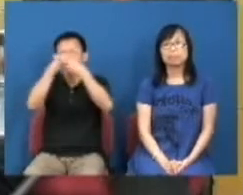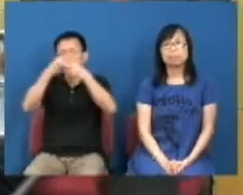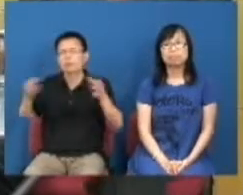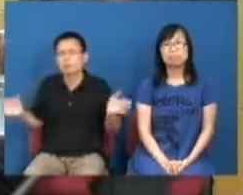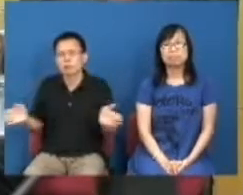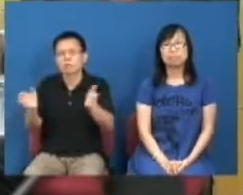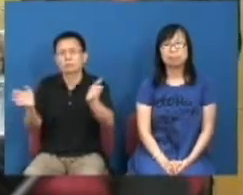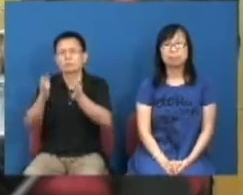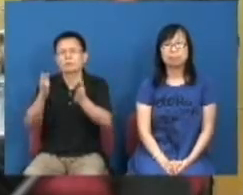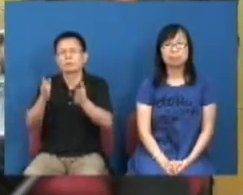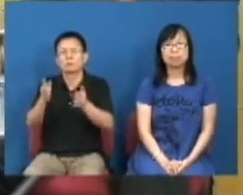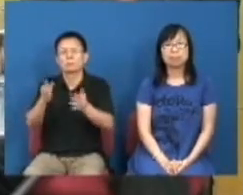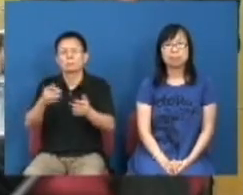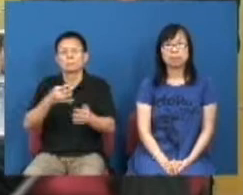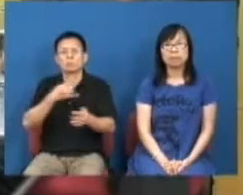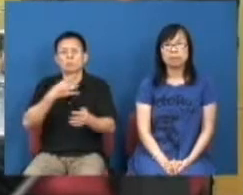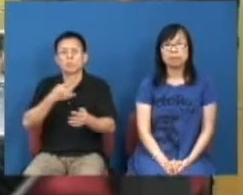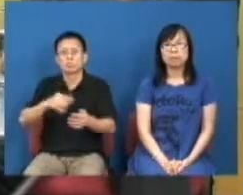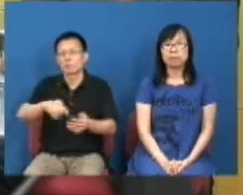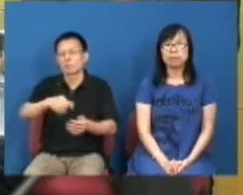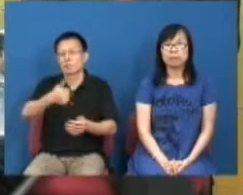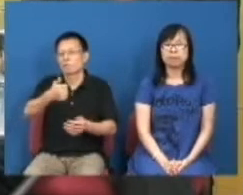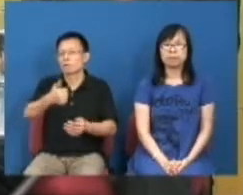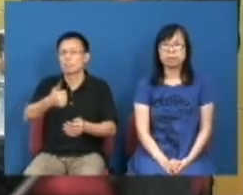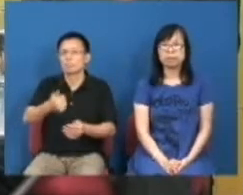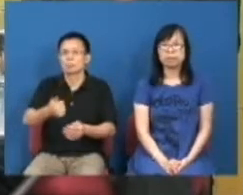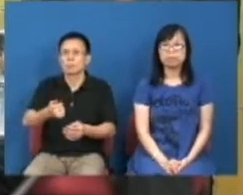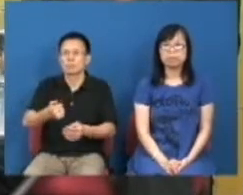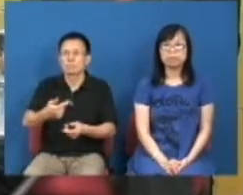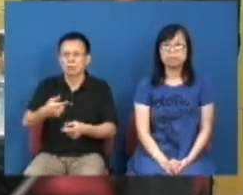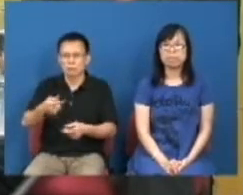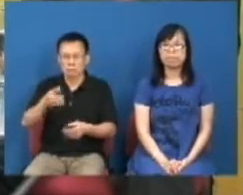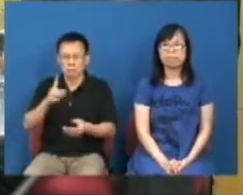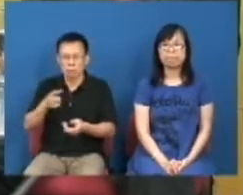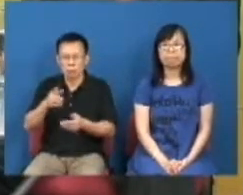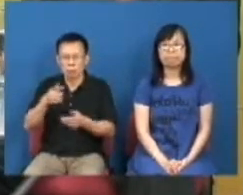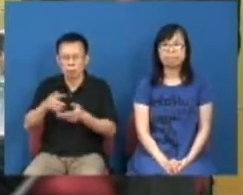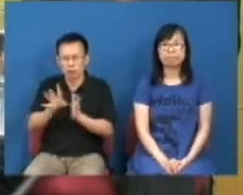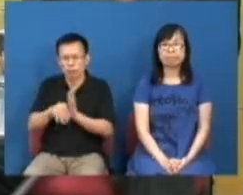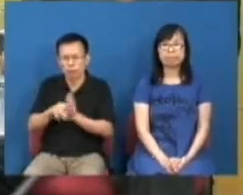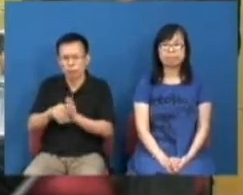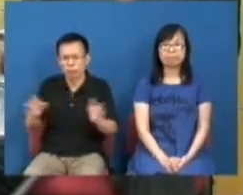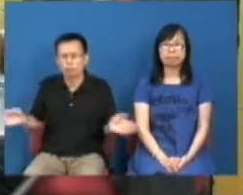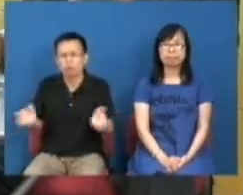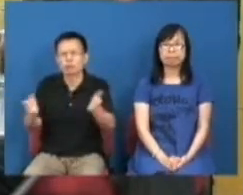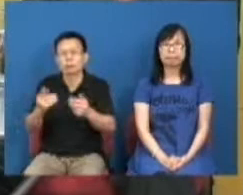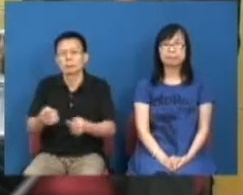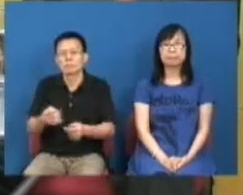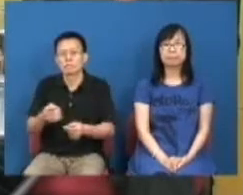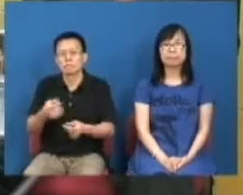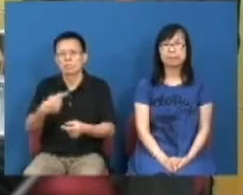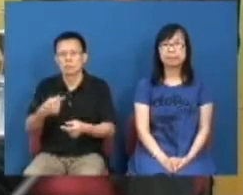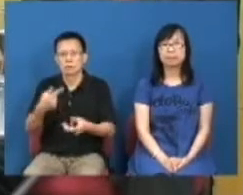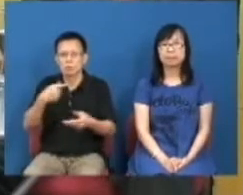未必是等於有成果即是太 hard sell 是不是似乎是要耳濡目染